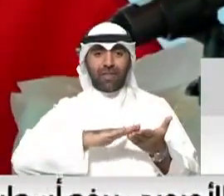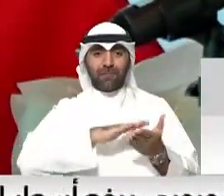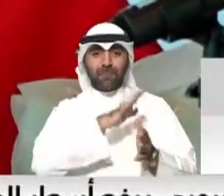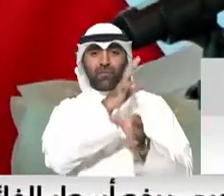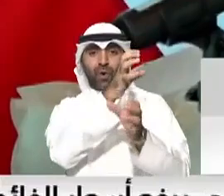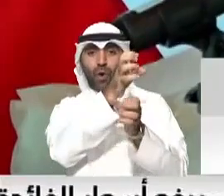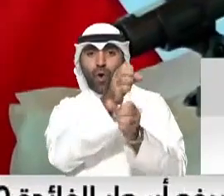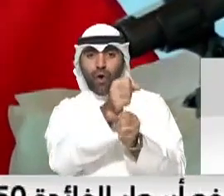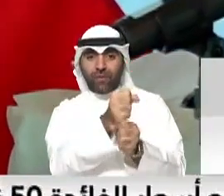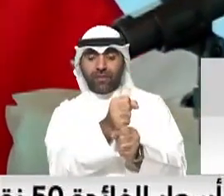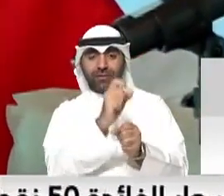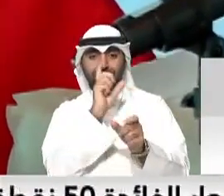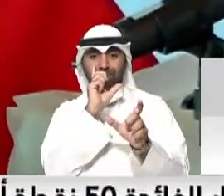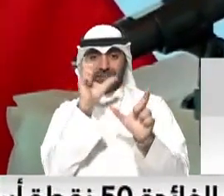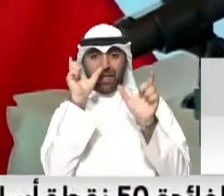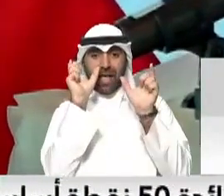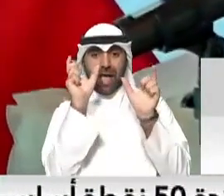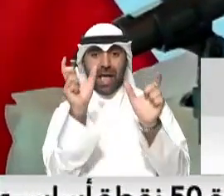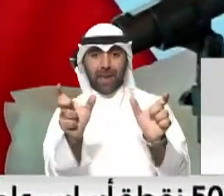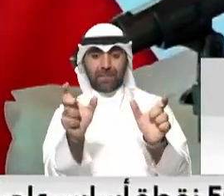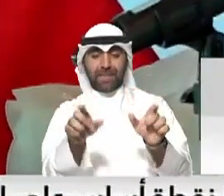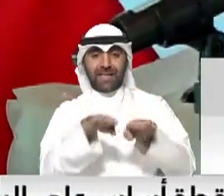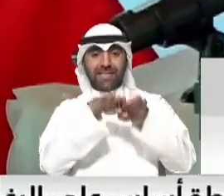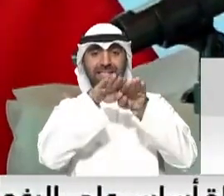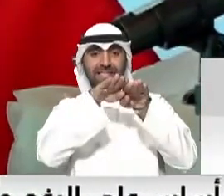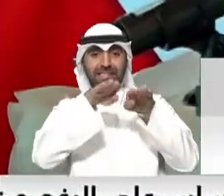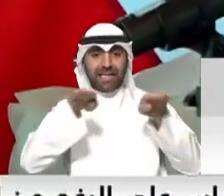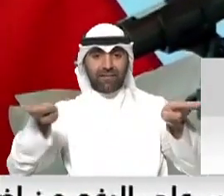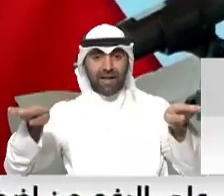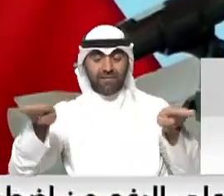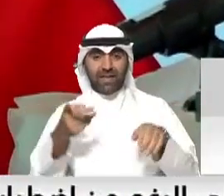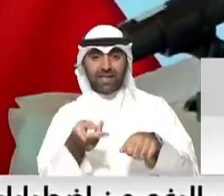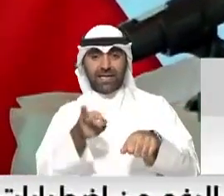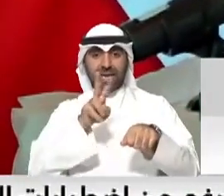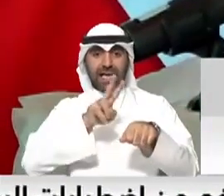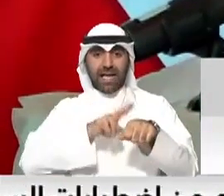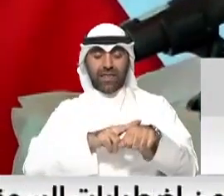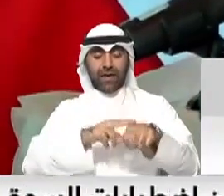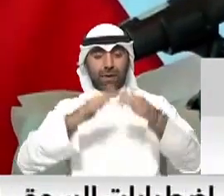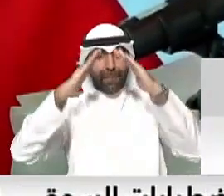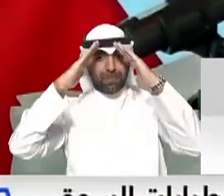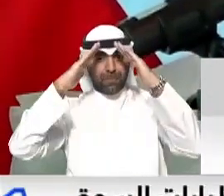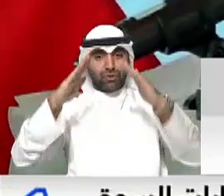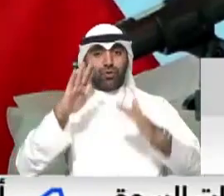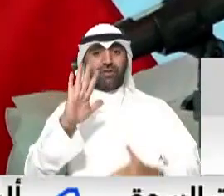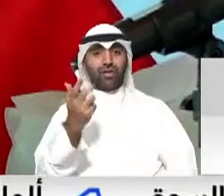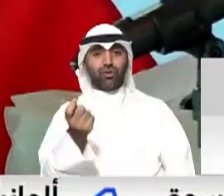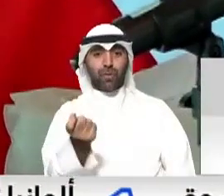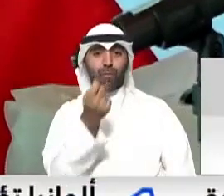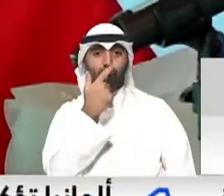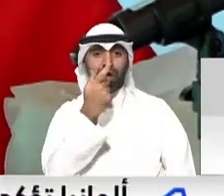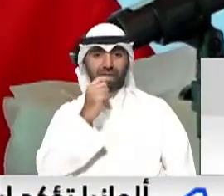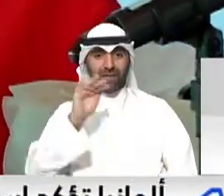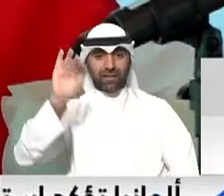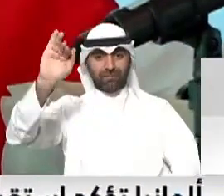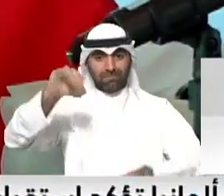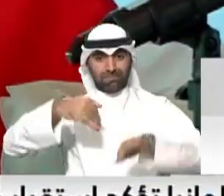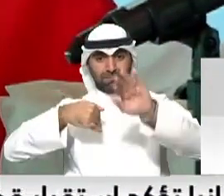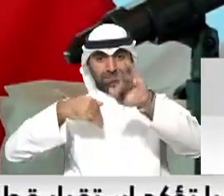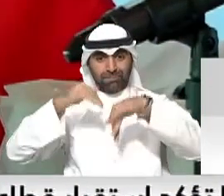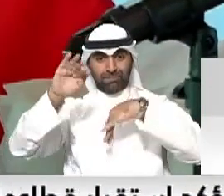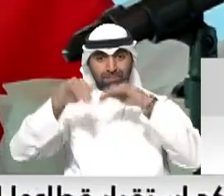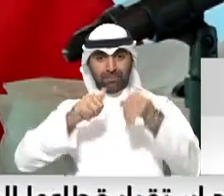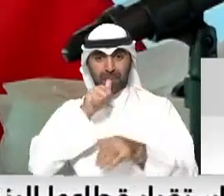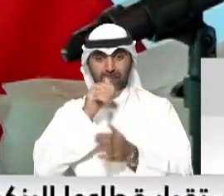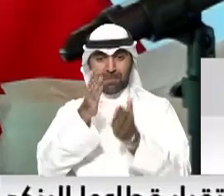أتكلم عليها ولا يمكن أغفلها ولا أغفل دوركم البطولي المشرف اللي أديتوه